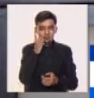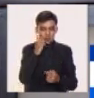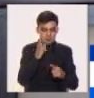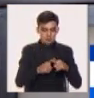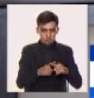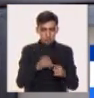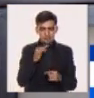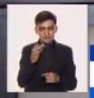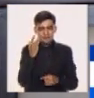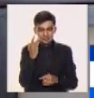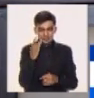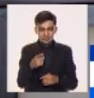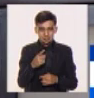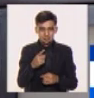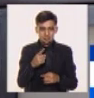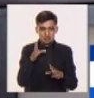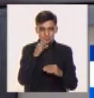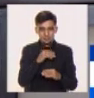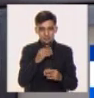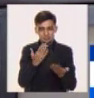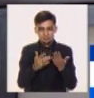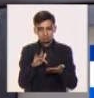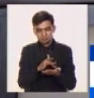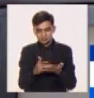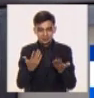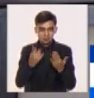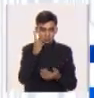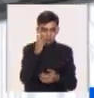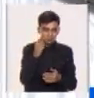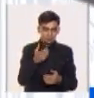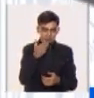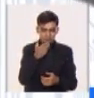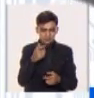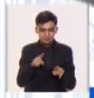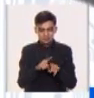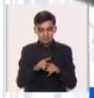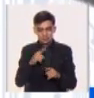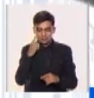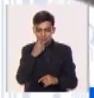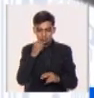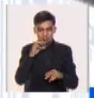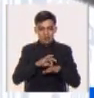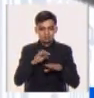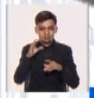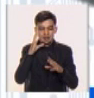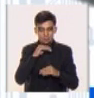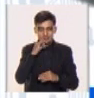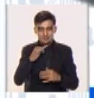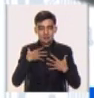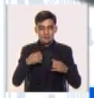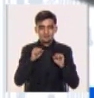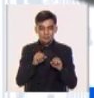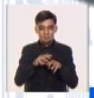То есть, в принципе, постоянно он либо в планшете, либо в телефоне. Согласно нормам, разработанным в Министерстве здравоохранения